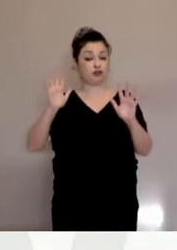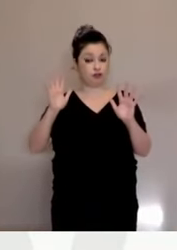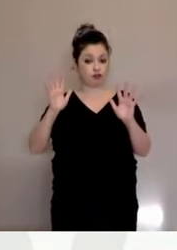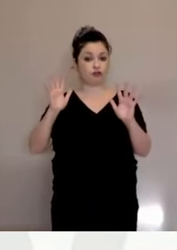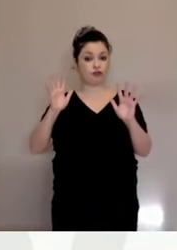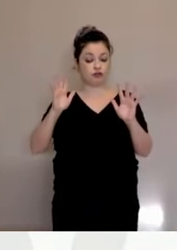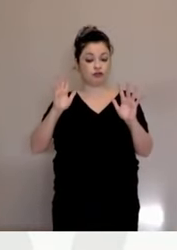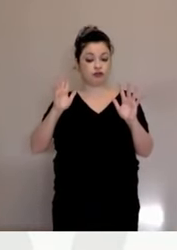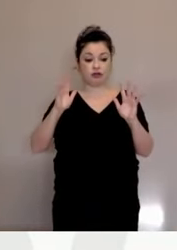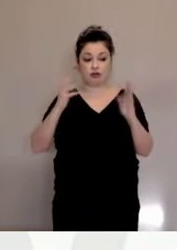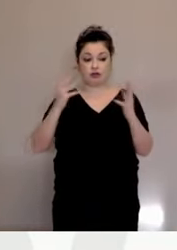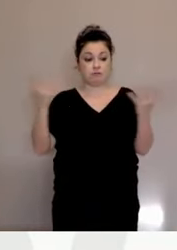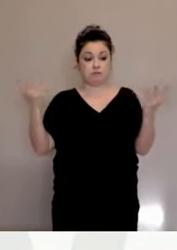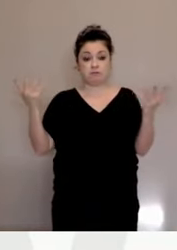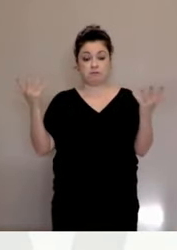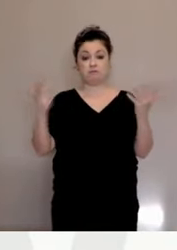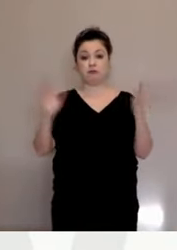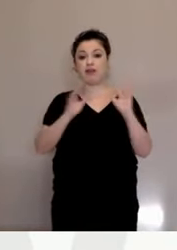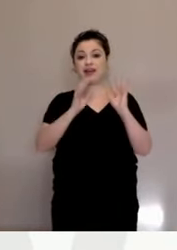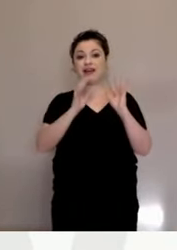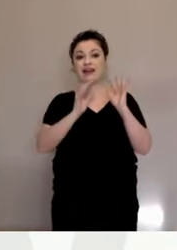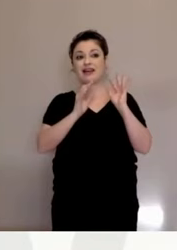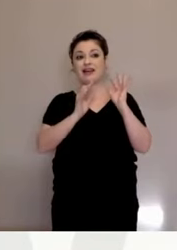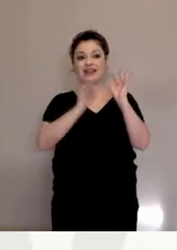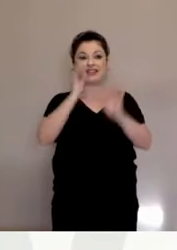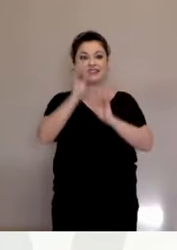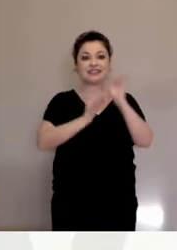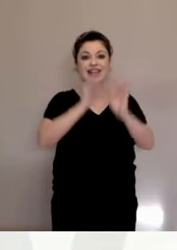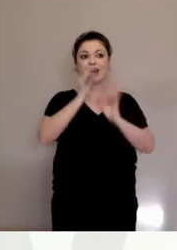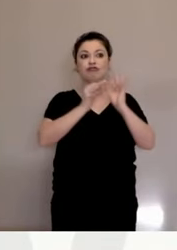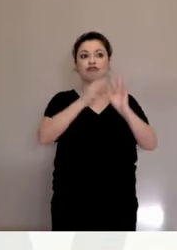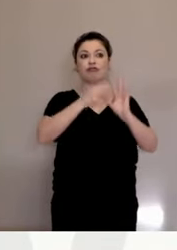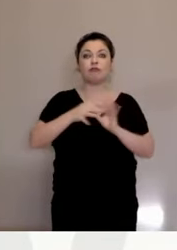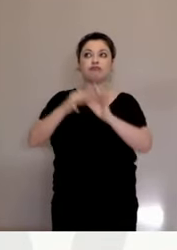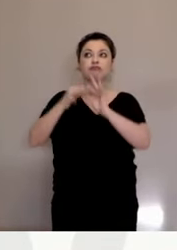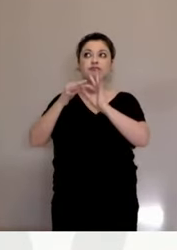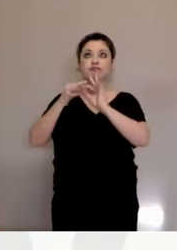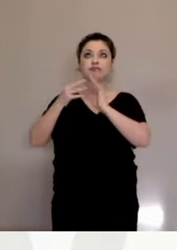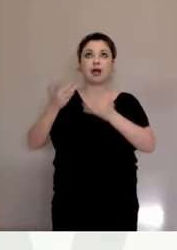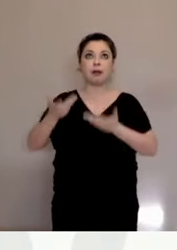il senso è in un paradiso.